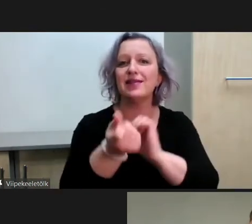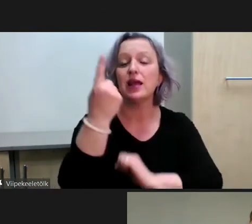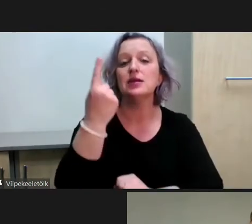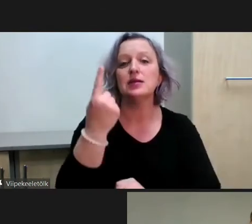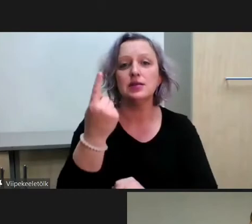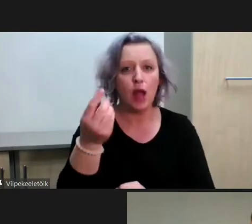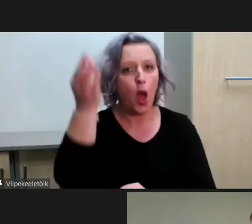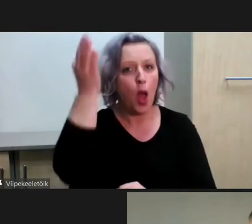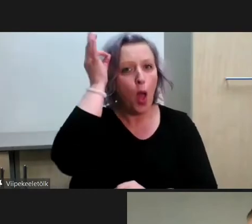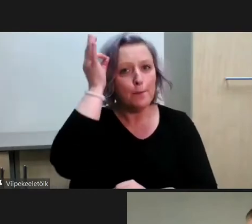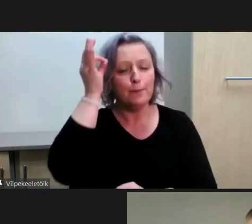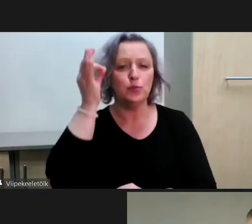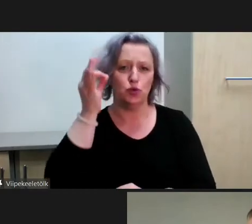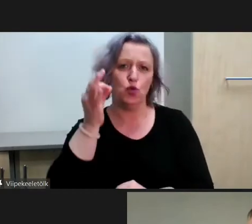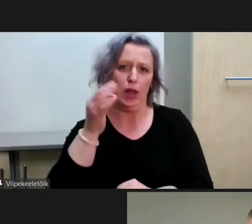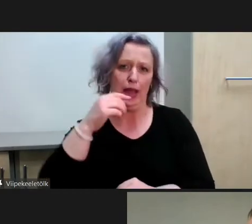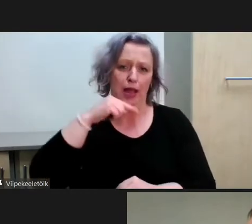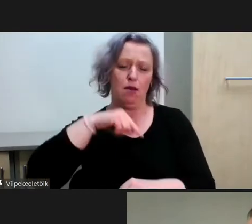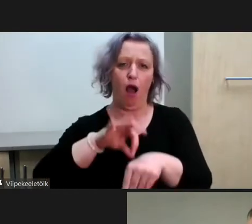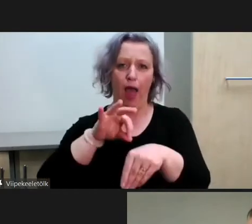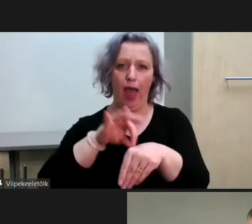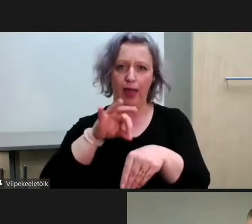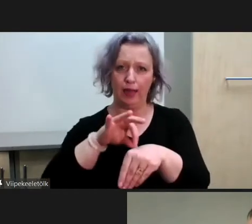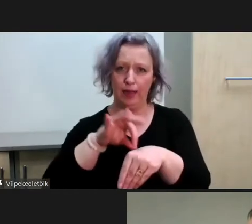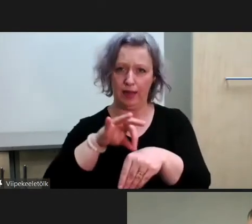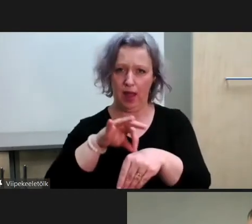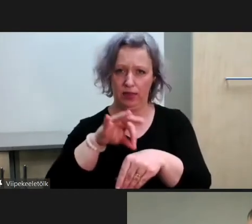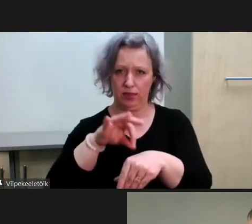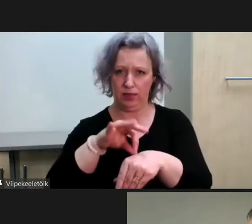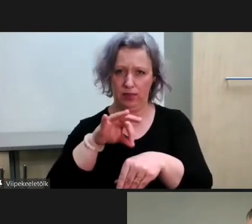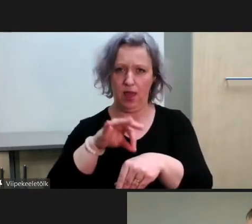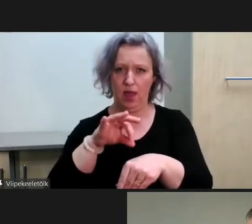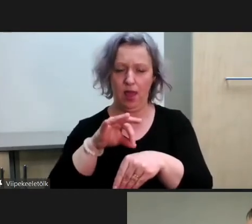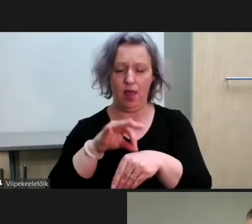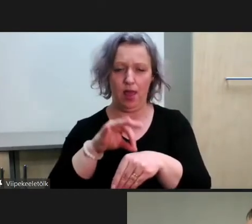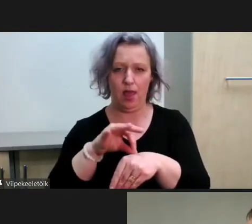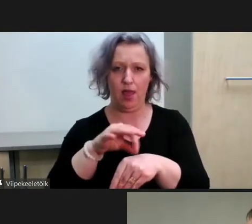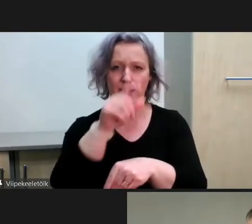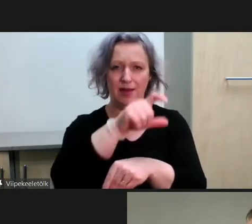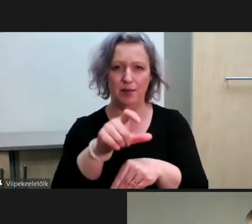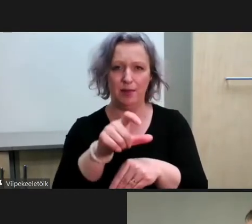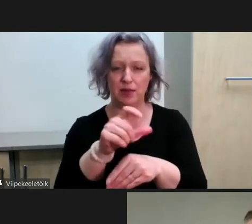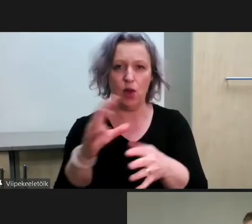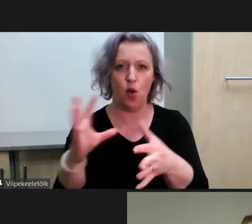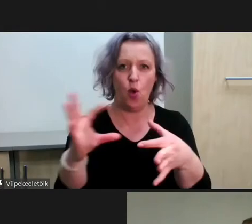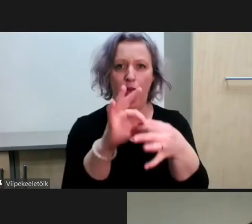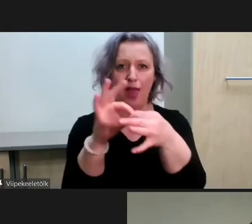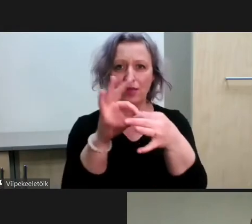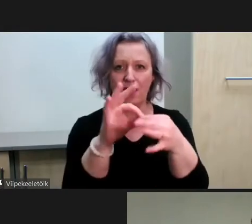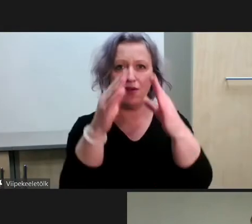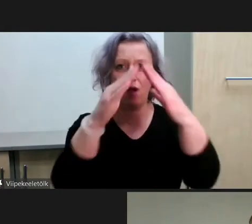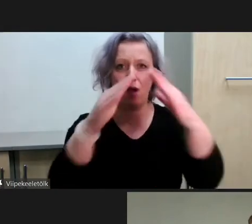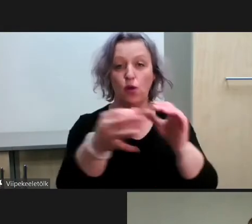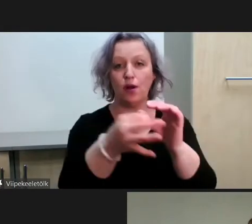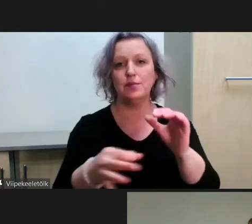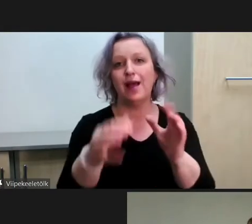psüühikahäiretega inimeste organisatsioonide katusorganisatsioon ja see puudutab siis psüühikahäire just seda